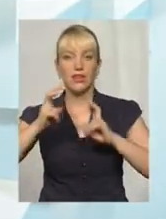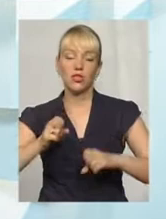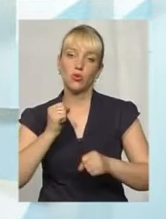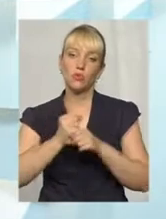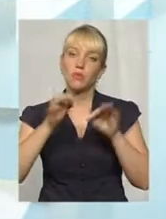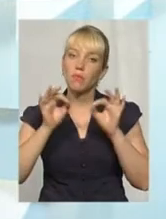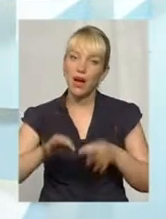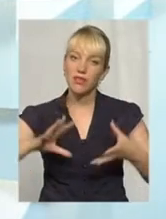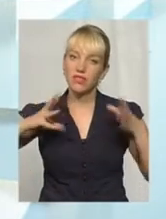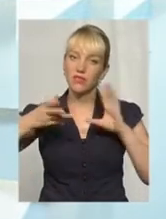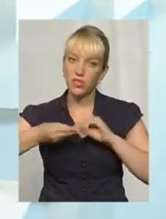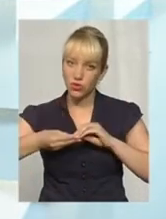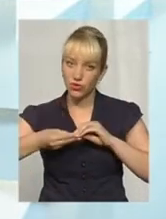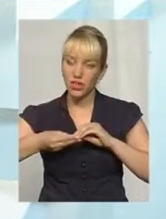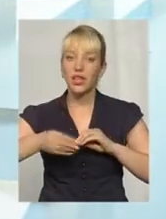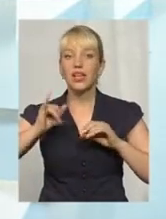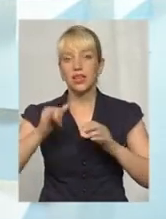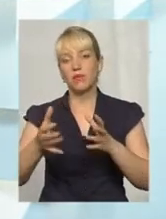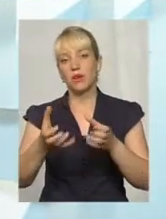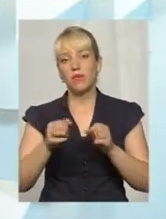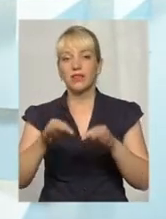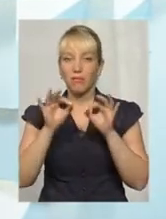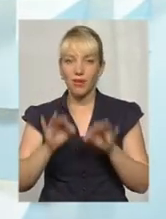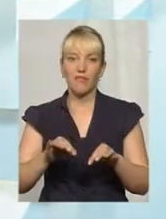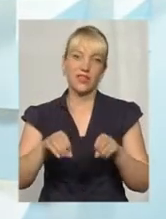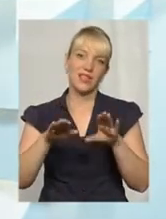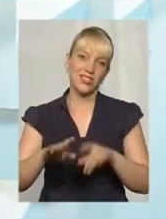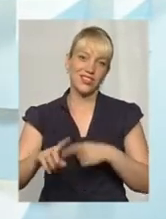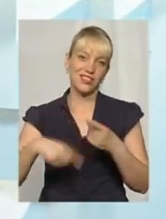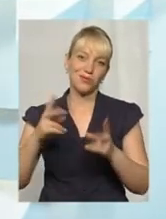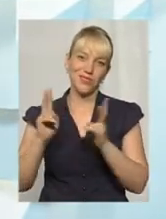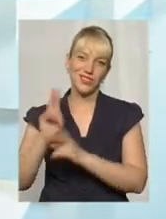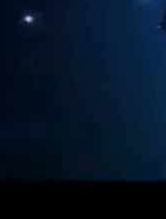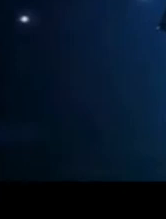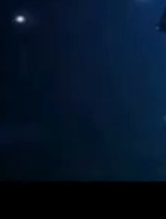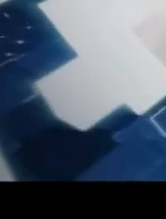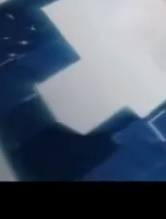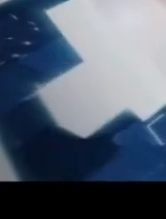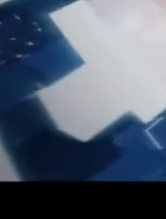аналізуйте, робіть висновки і, власне, приймайте правильні рішення. Побачимось.